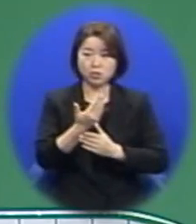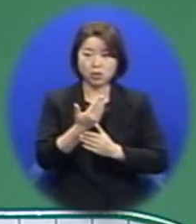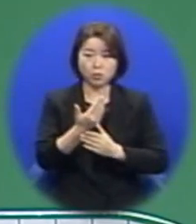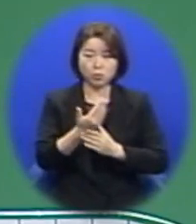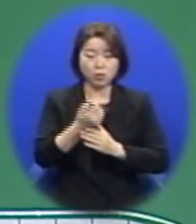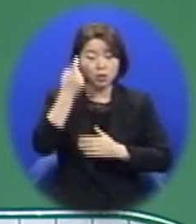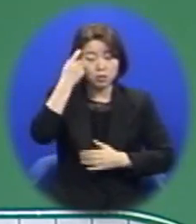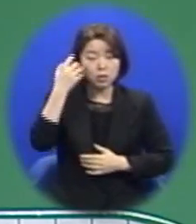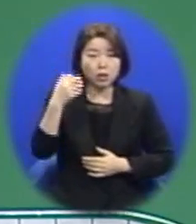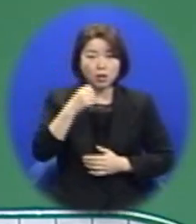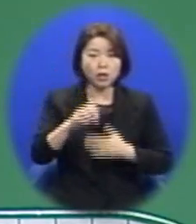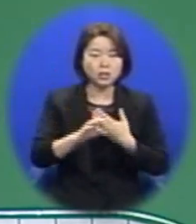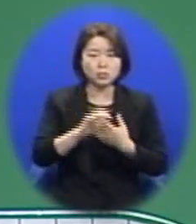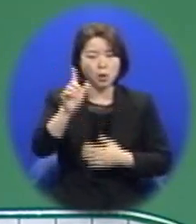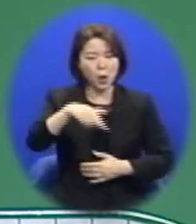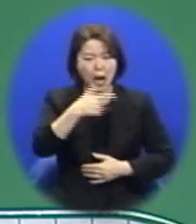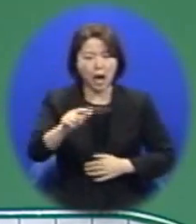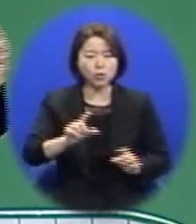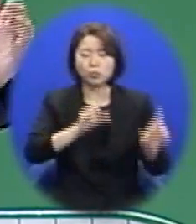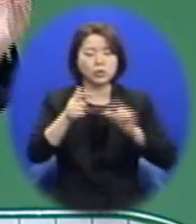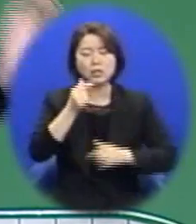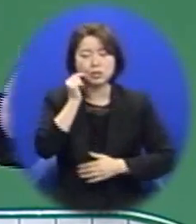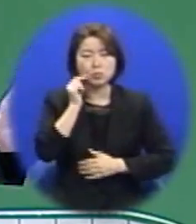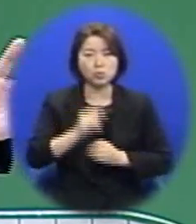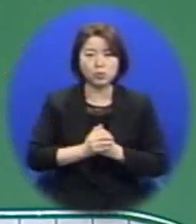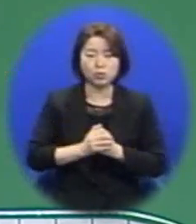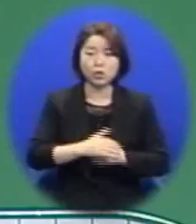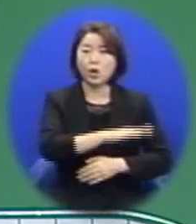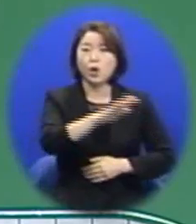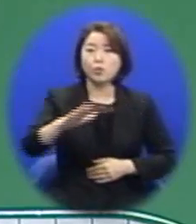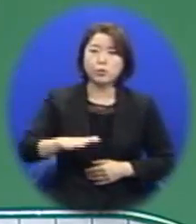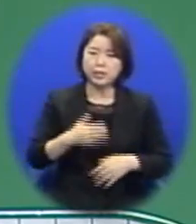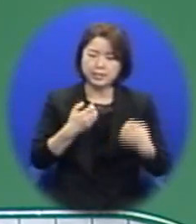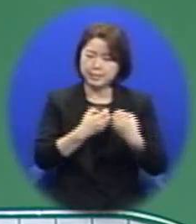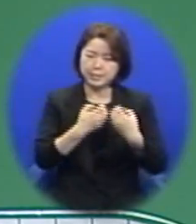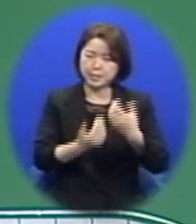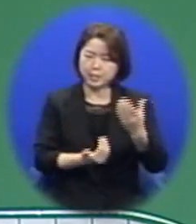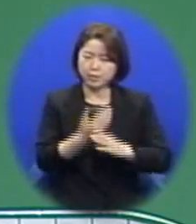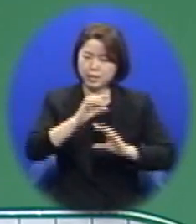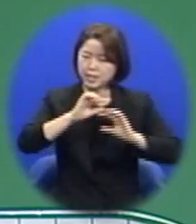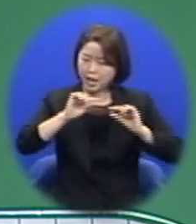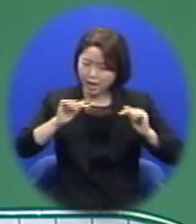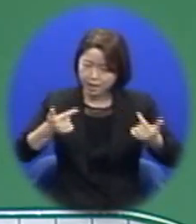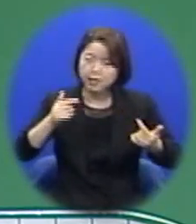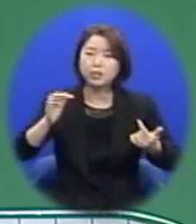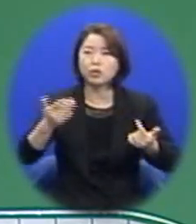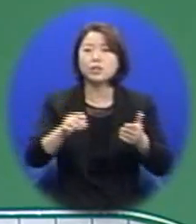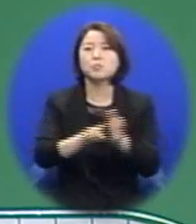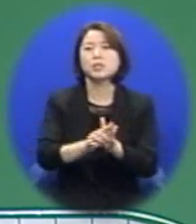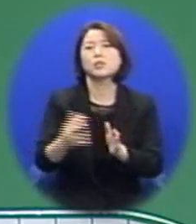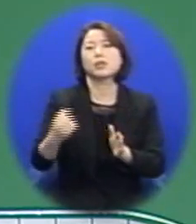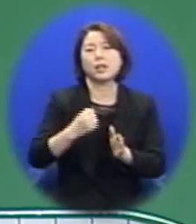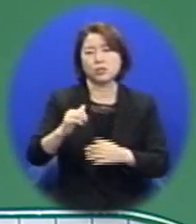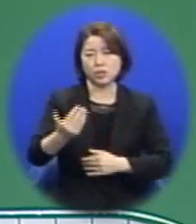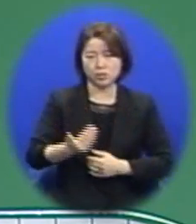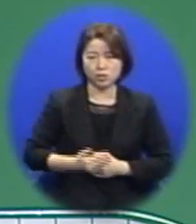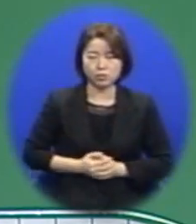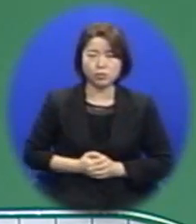수 있겠어요? 우리는 전쟁이 일어나지 않아야 되는 믿음을 가지고 있는 겁니다.